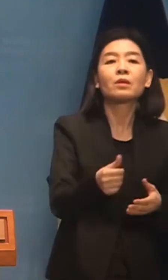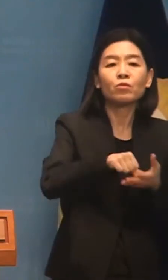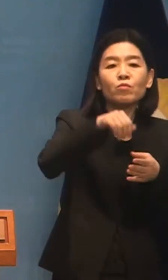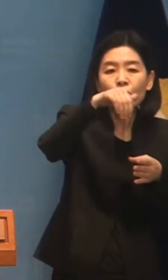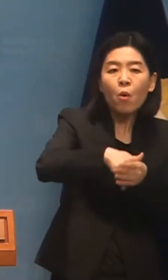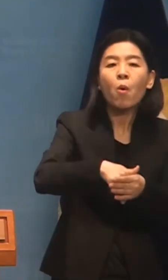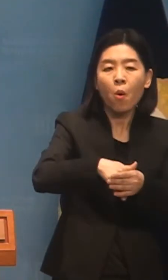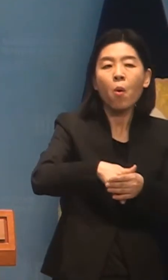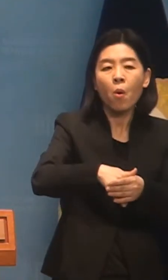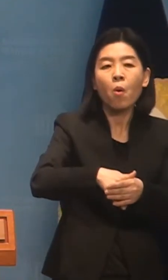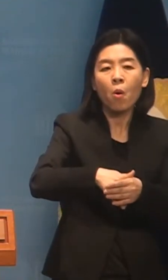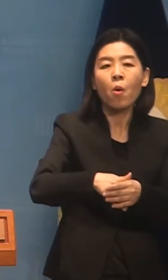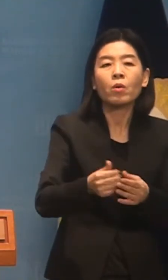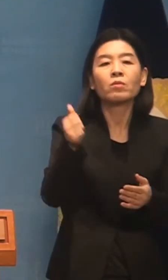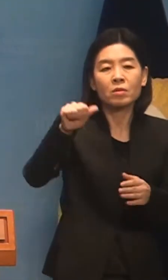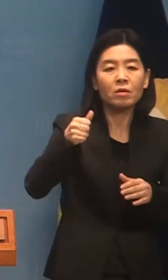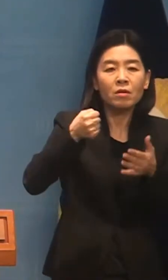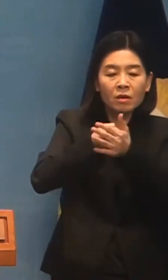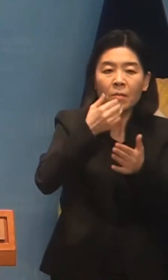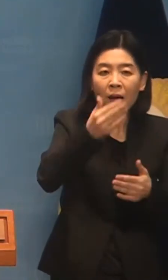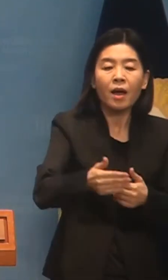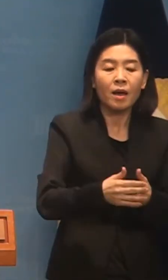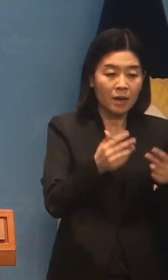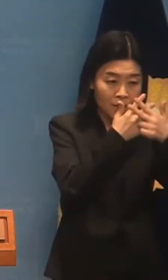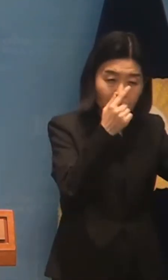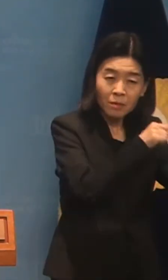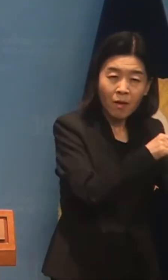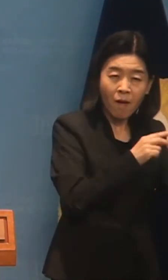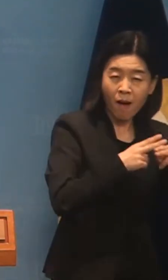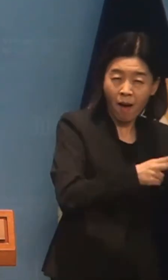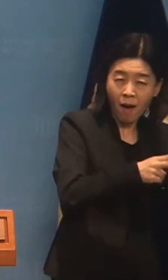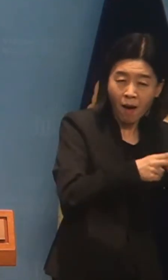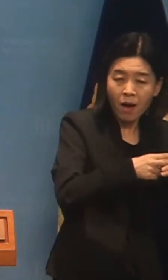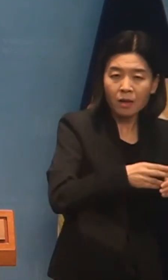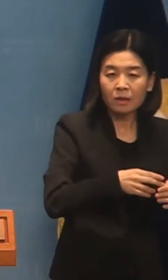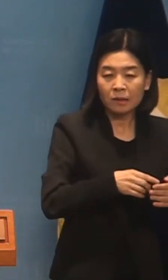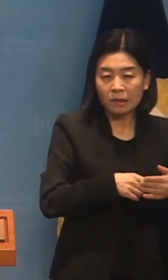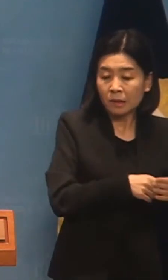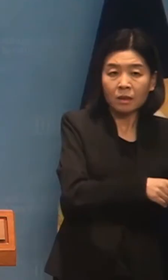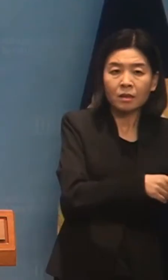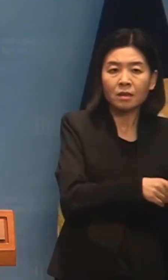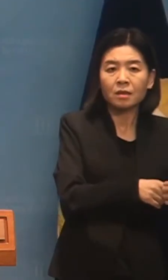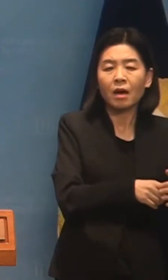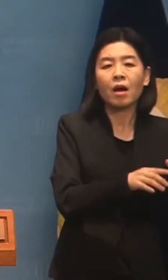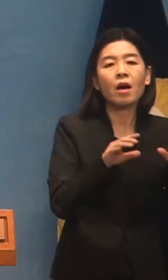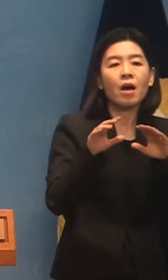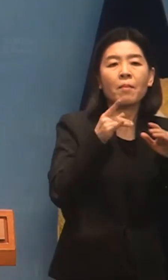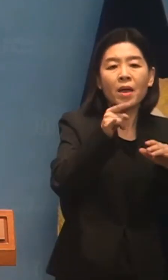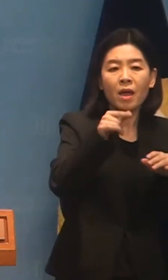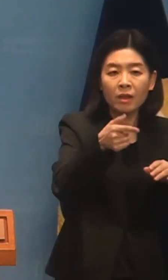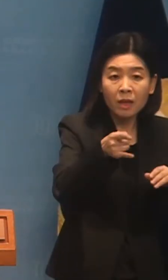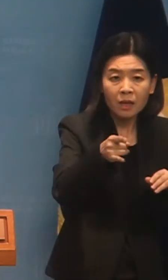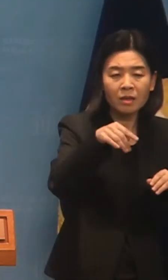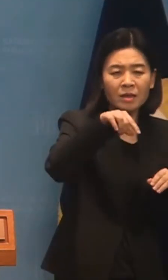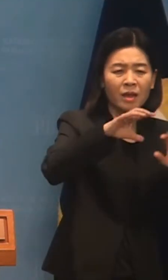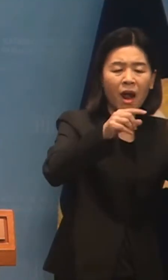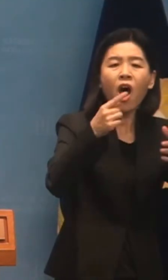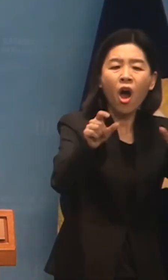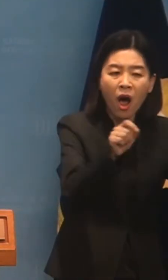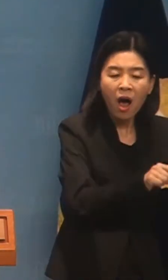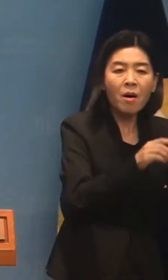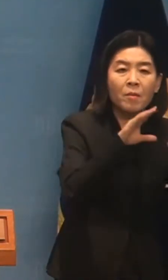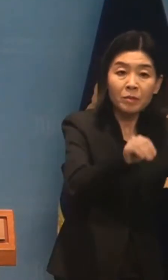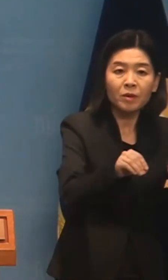있습니다. 이재명 민주당의 독재 폭주, 베네수엘라 지옥 열차를 멈추고 대한민국